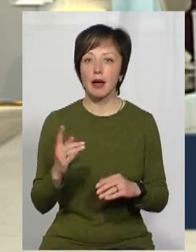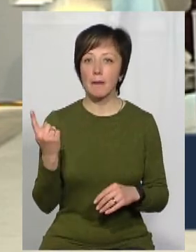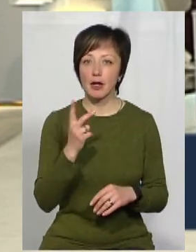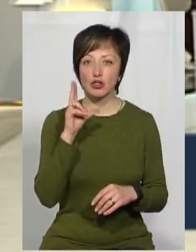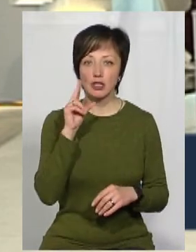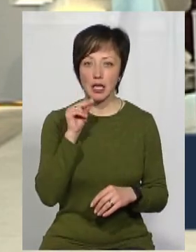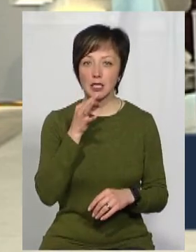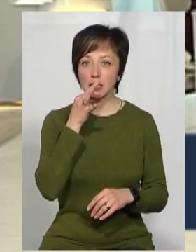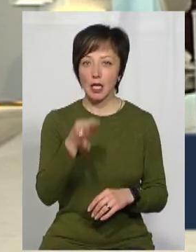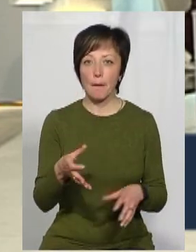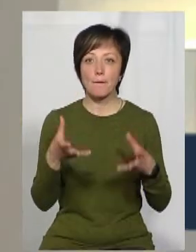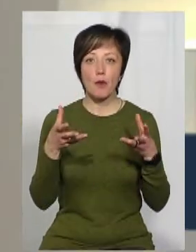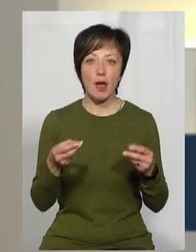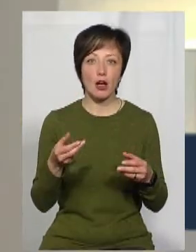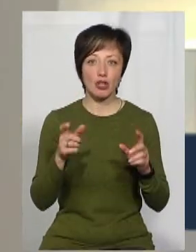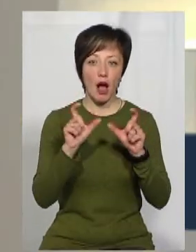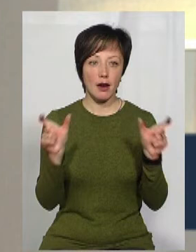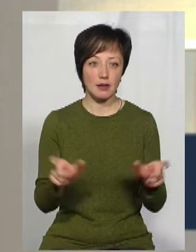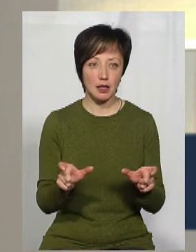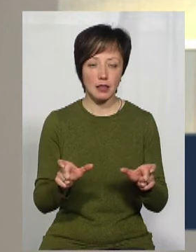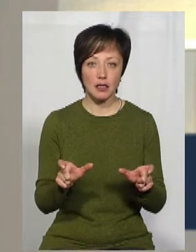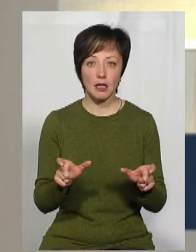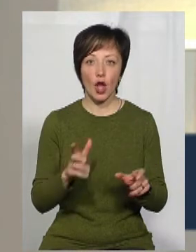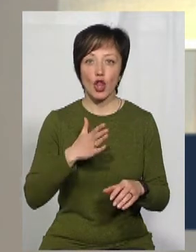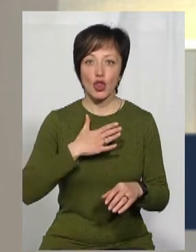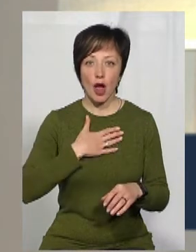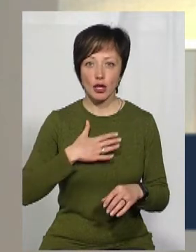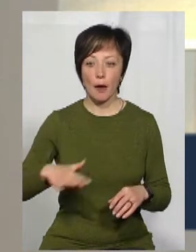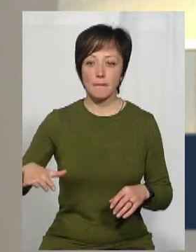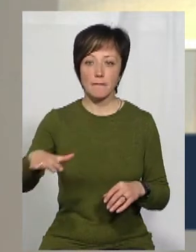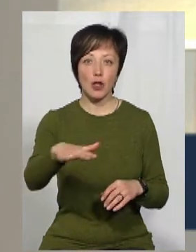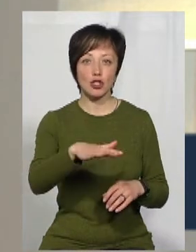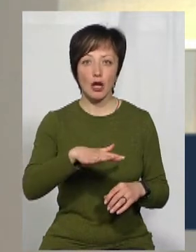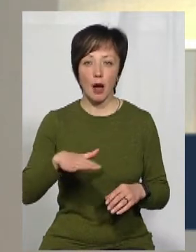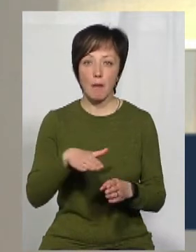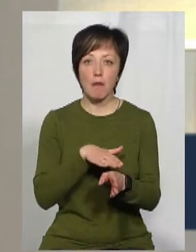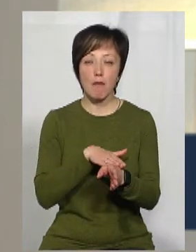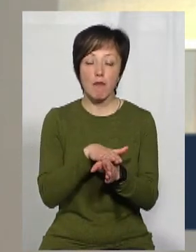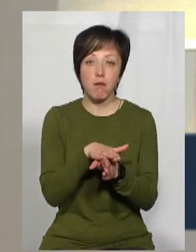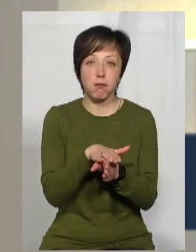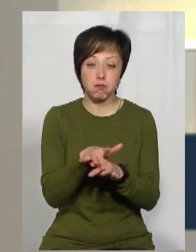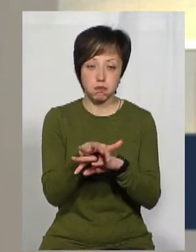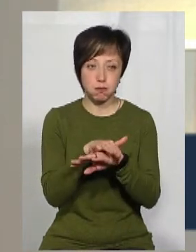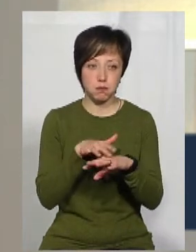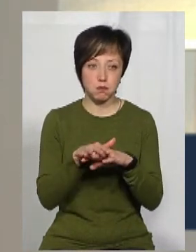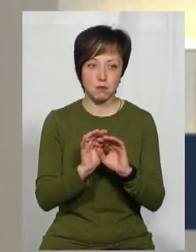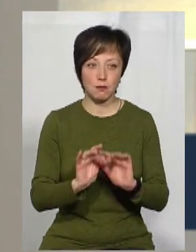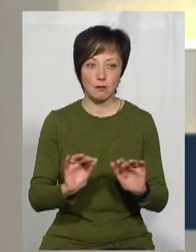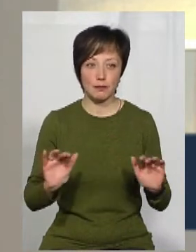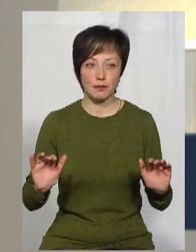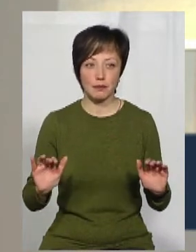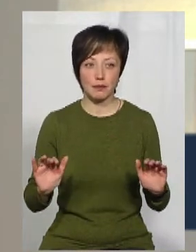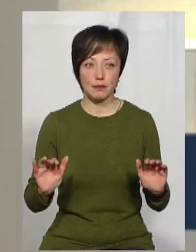числа сказали, що пом'якшений карантин, так наша площадка була повна, забита дітська,